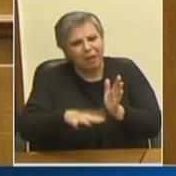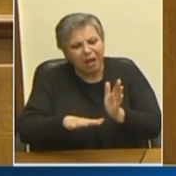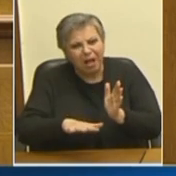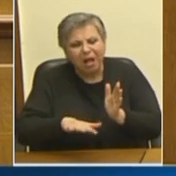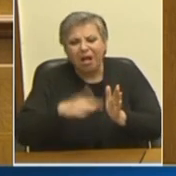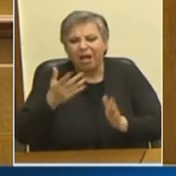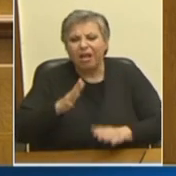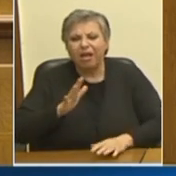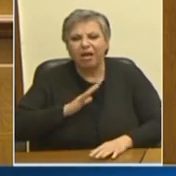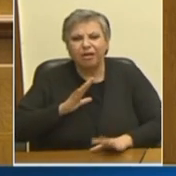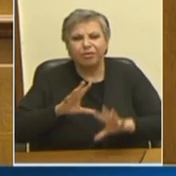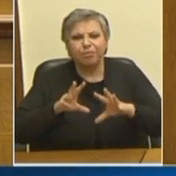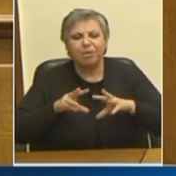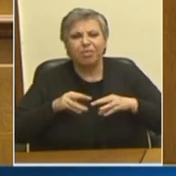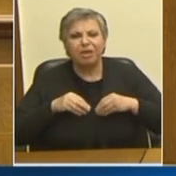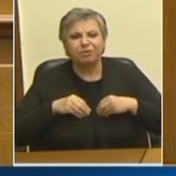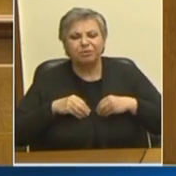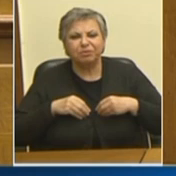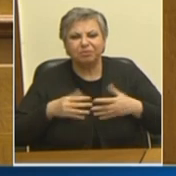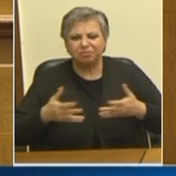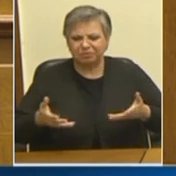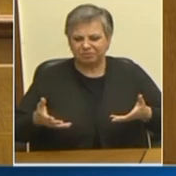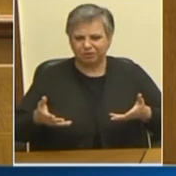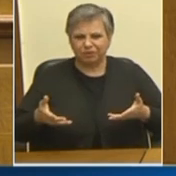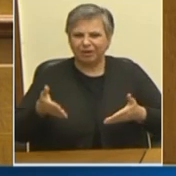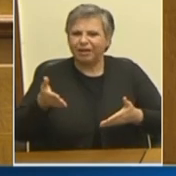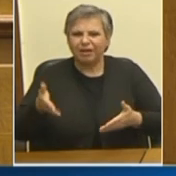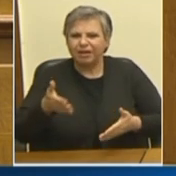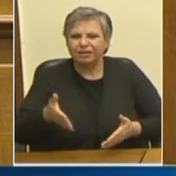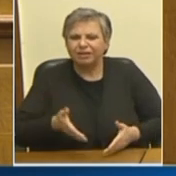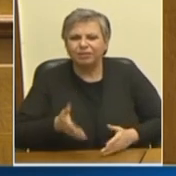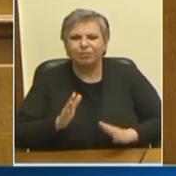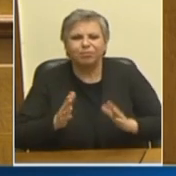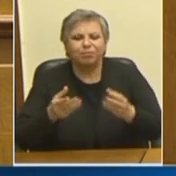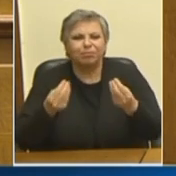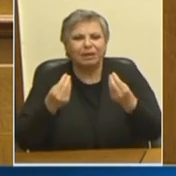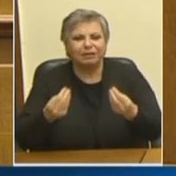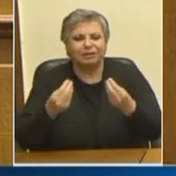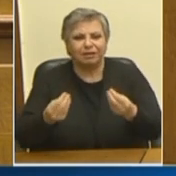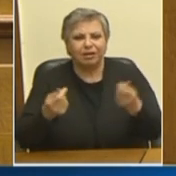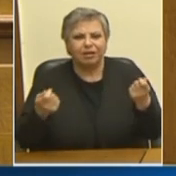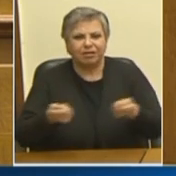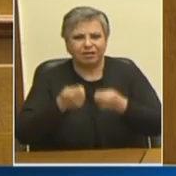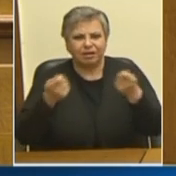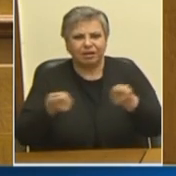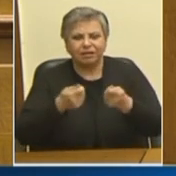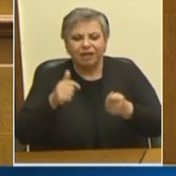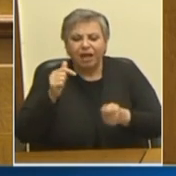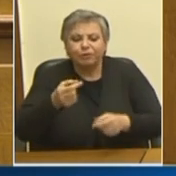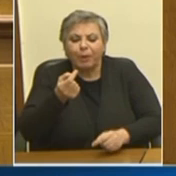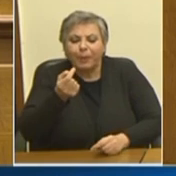του λαού αυτό που πάτε να κάνετε δεν βρίσκει ούτε καν ασήμαντη